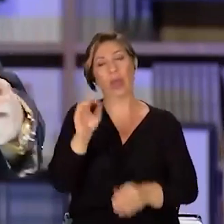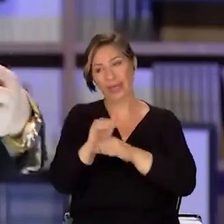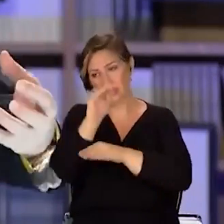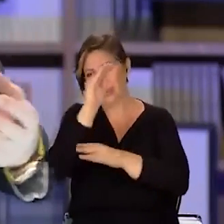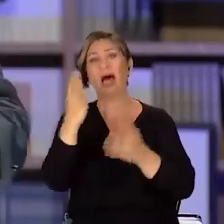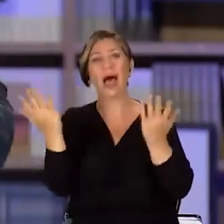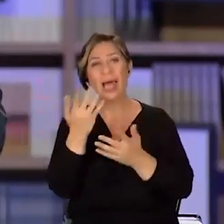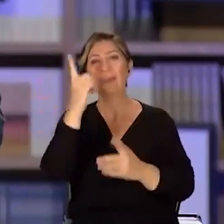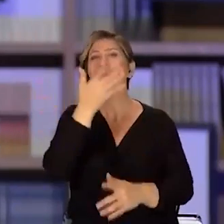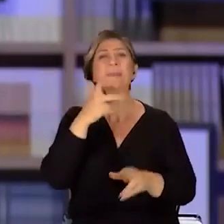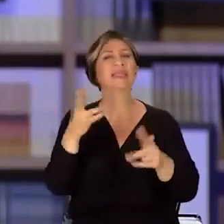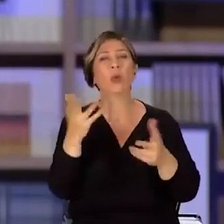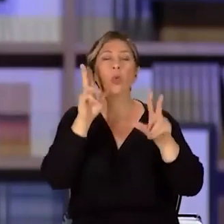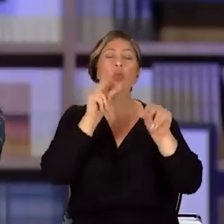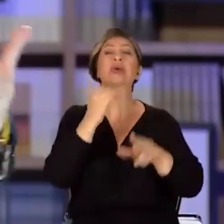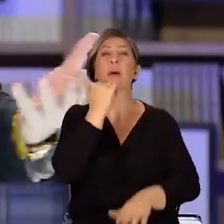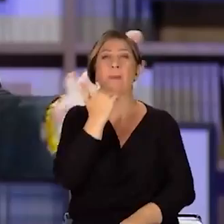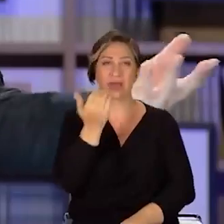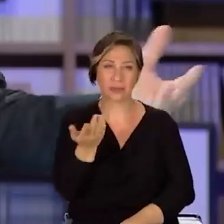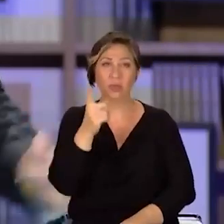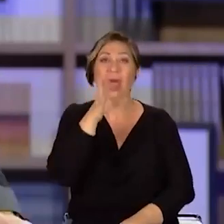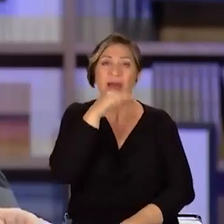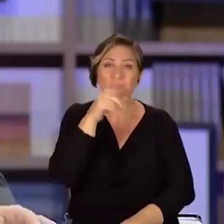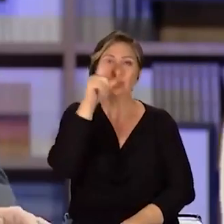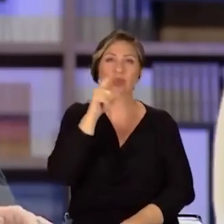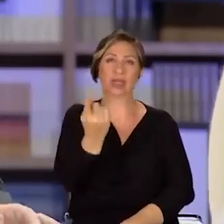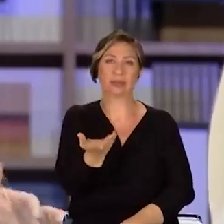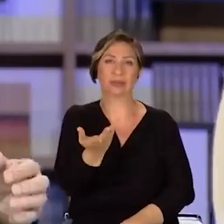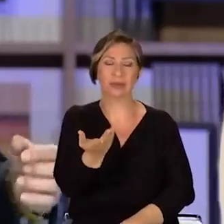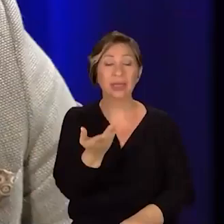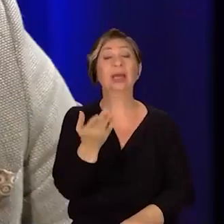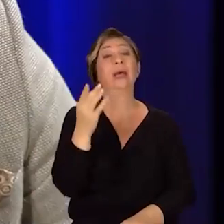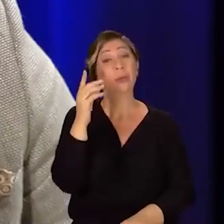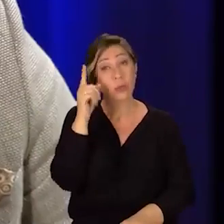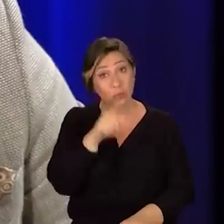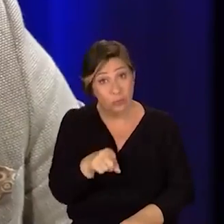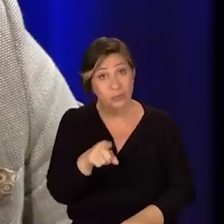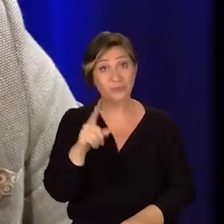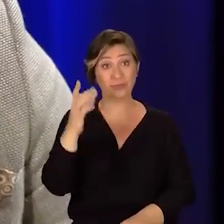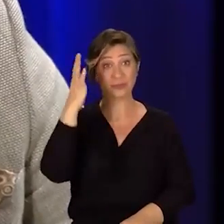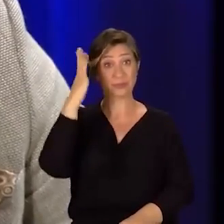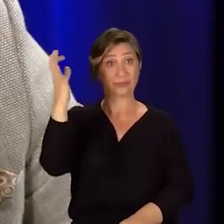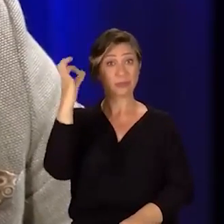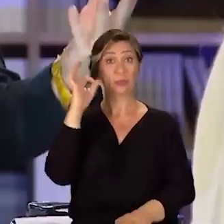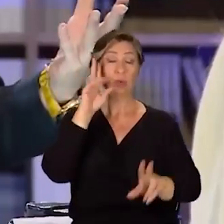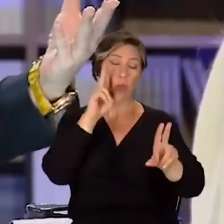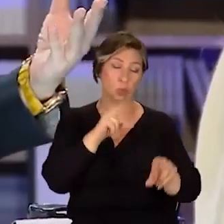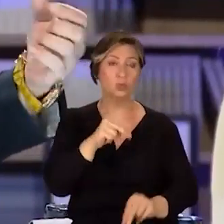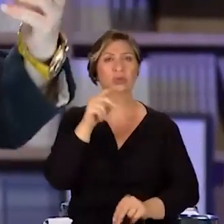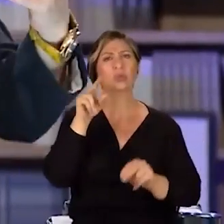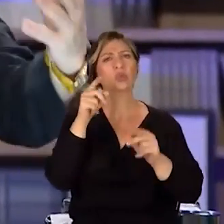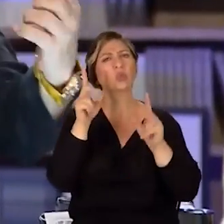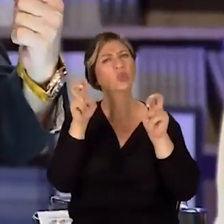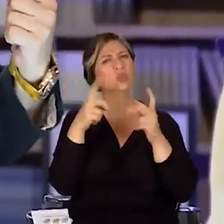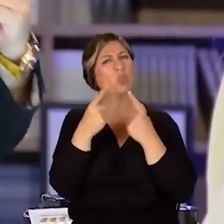Şimdi tek benzer özelliği uyuyamama. Zaten bir şey ifade etmiyor. Dolayısıyla bu deha uykusu bilmem nesinden